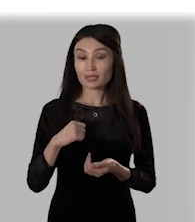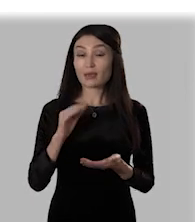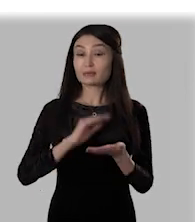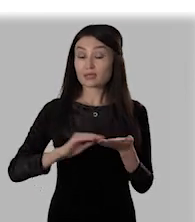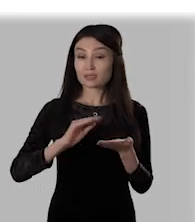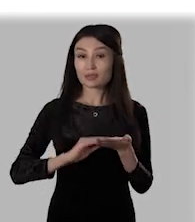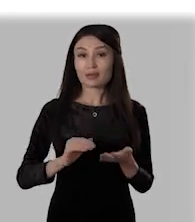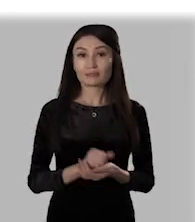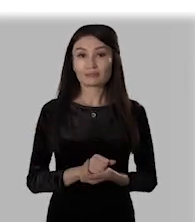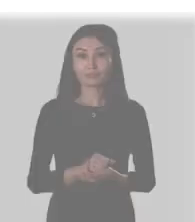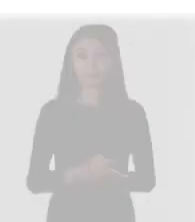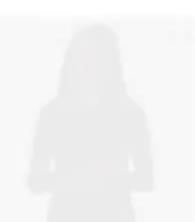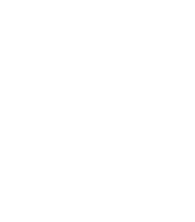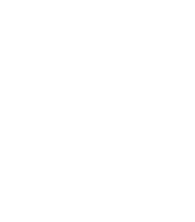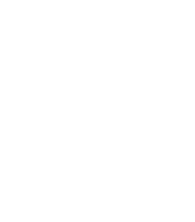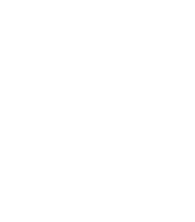жазгыла.